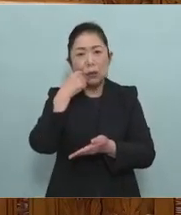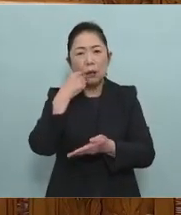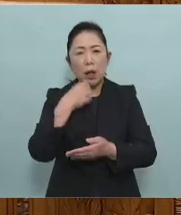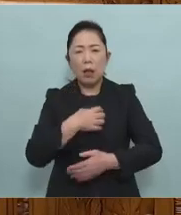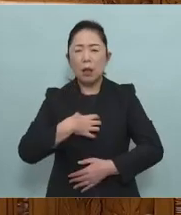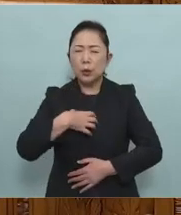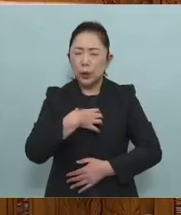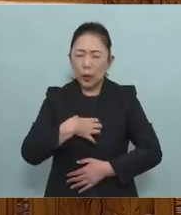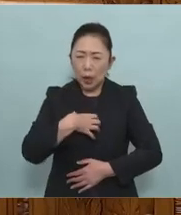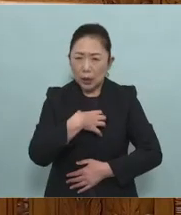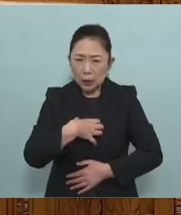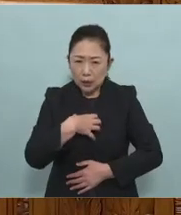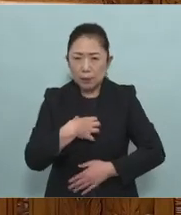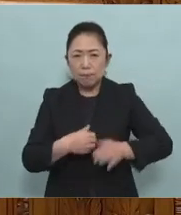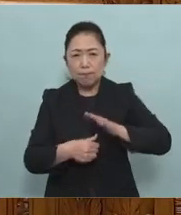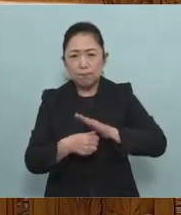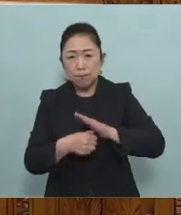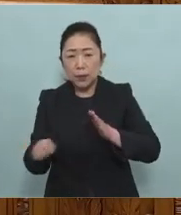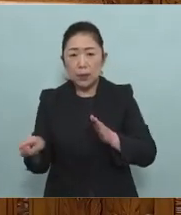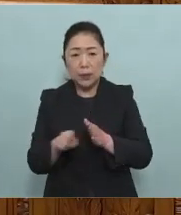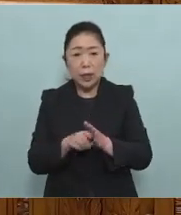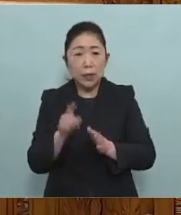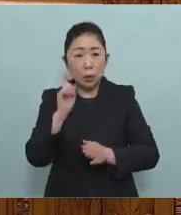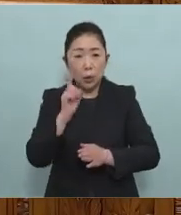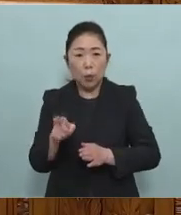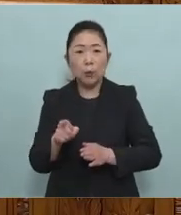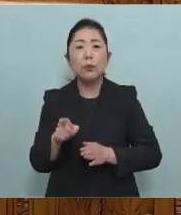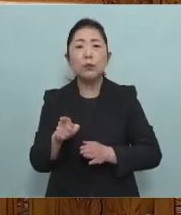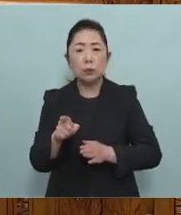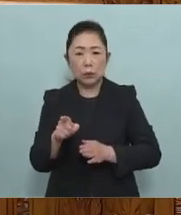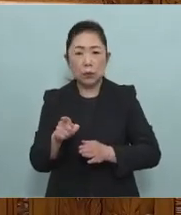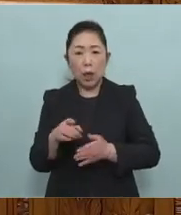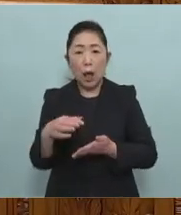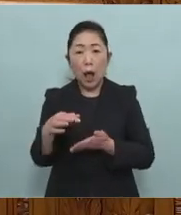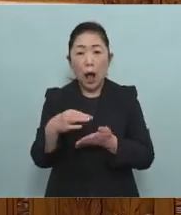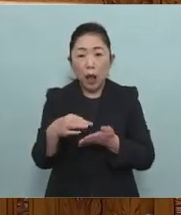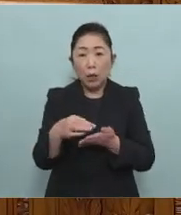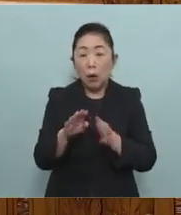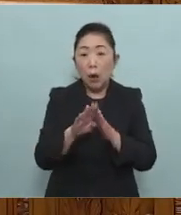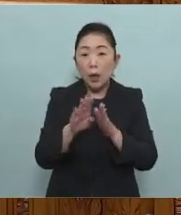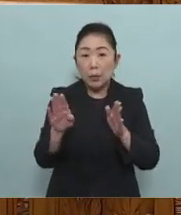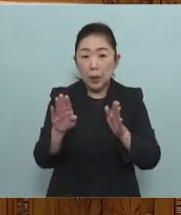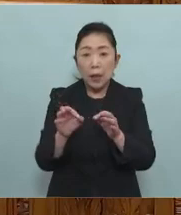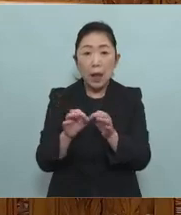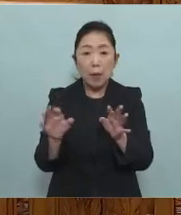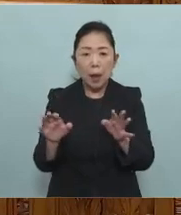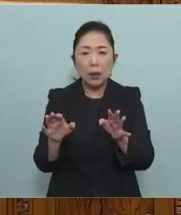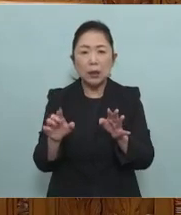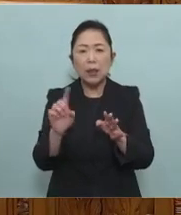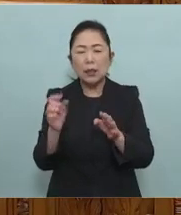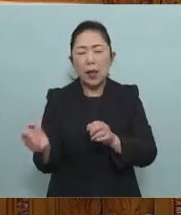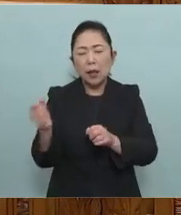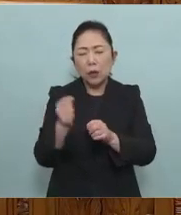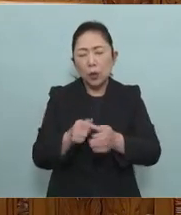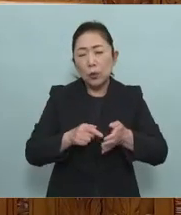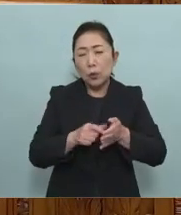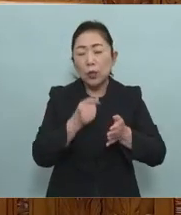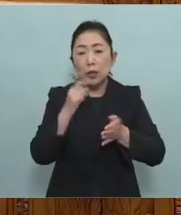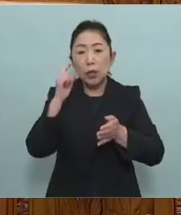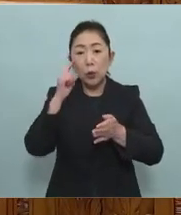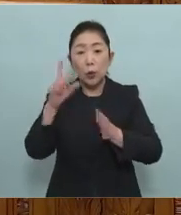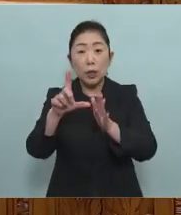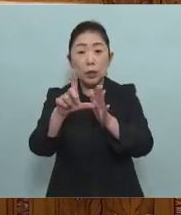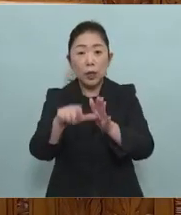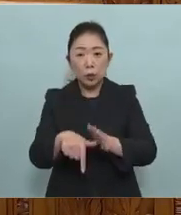悔しさを飲み込んできたのか。失われた販路をようやく取り戻した、あるいはなんとか取り戻そうと必死になっている矢先